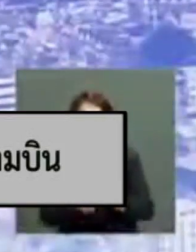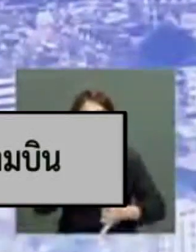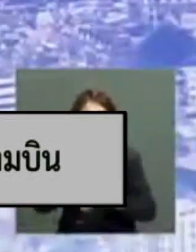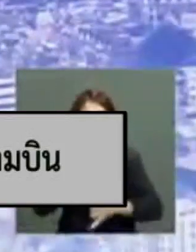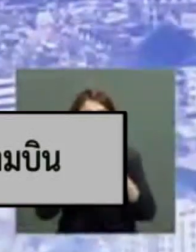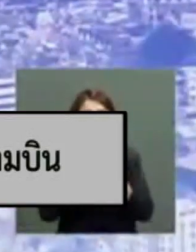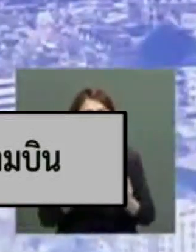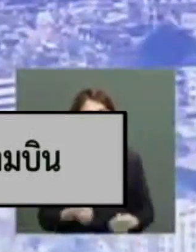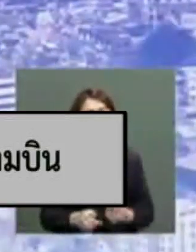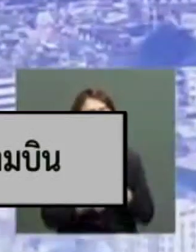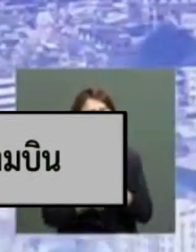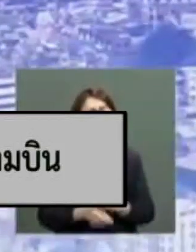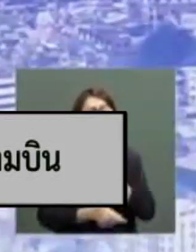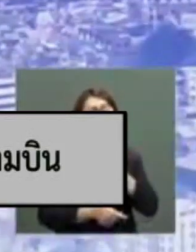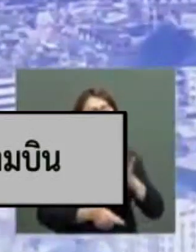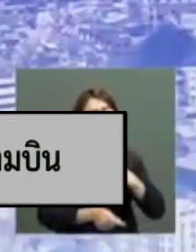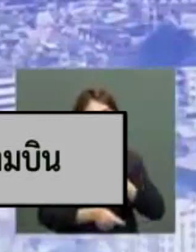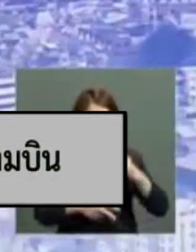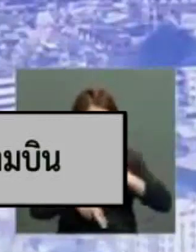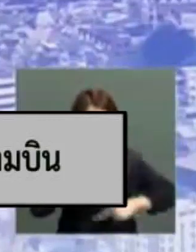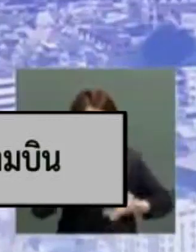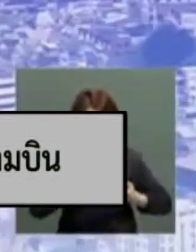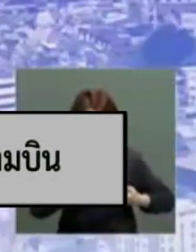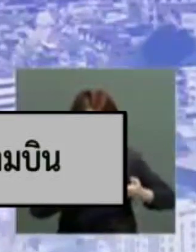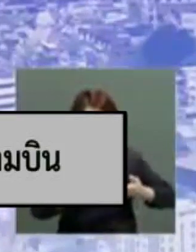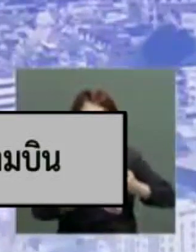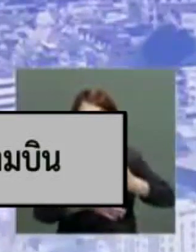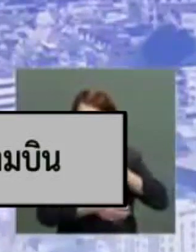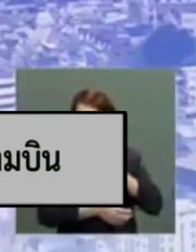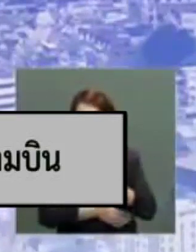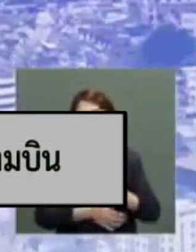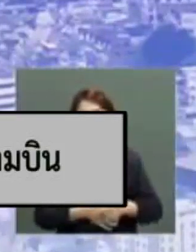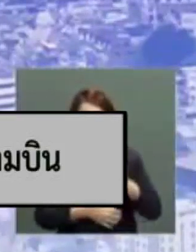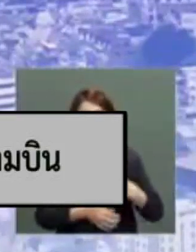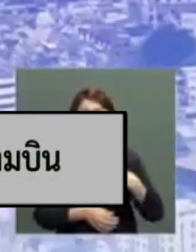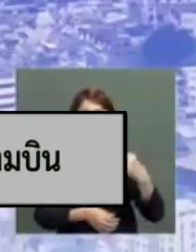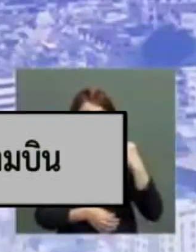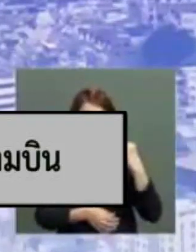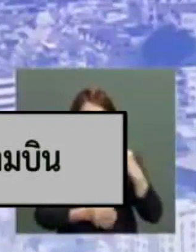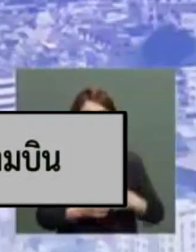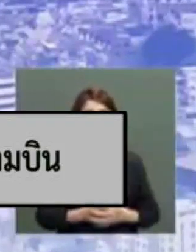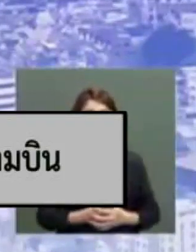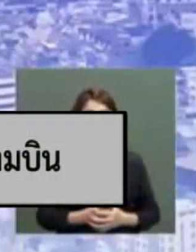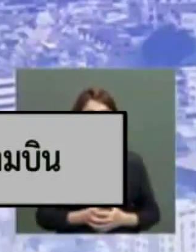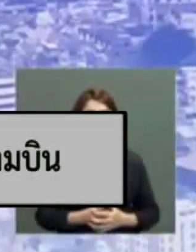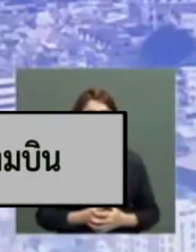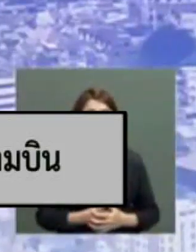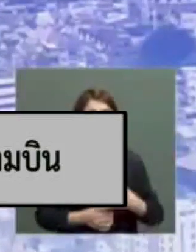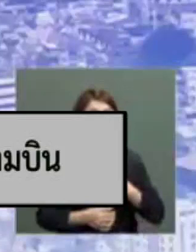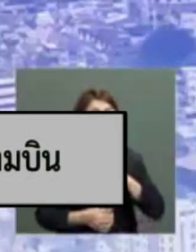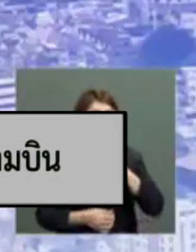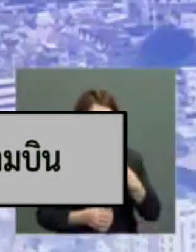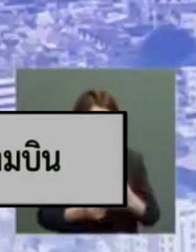กรองที่ดีของประเทศไทยเรานะครับอันนี้ต้องเชื่อมั่นในระบบนี้ แน่นอนครับอย่างที่บอก